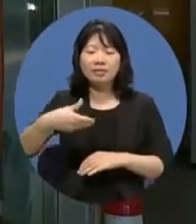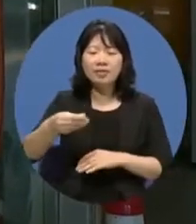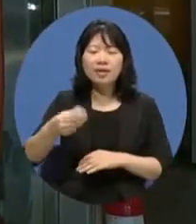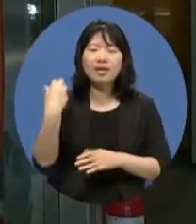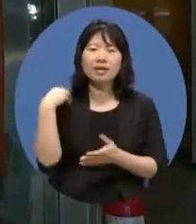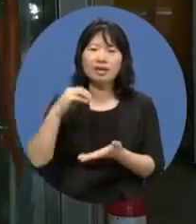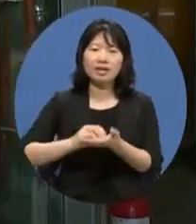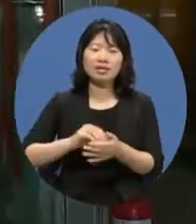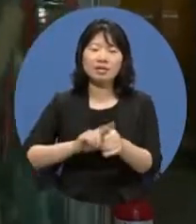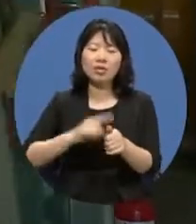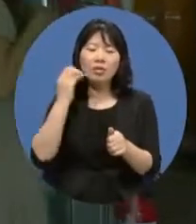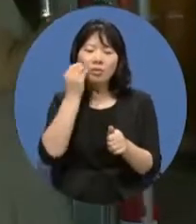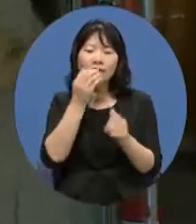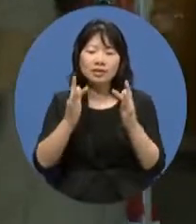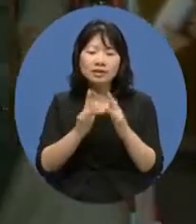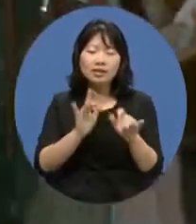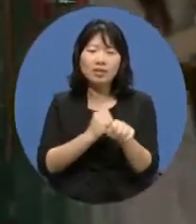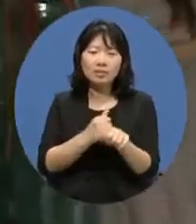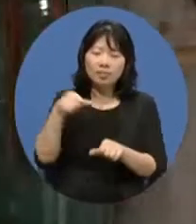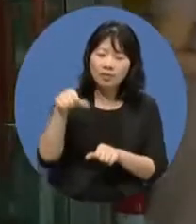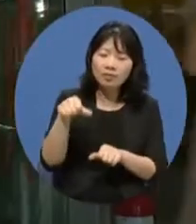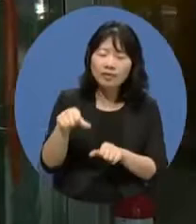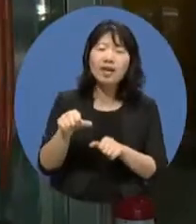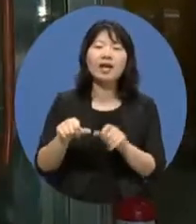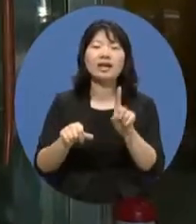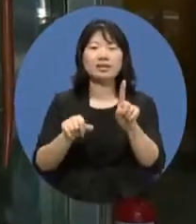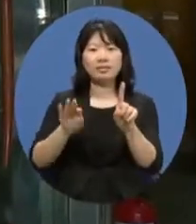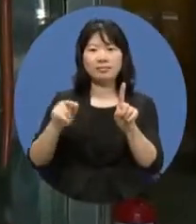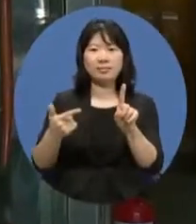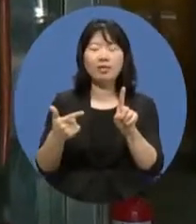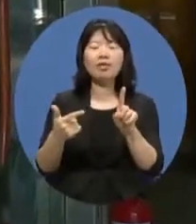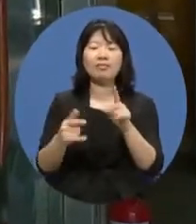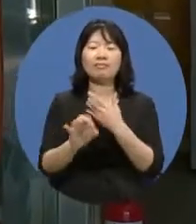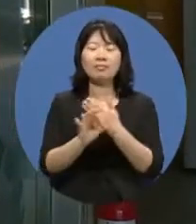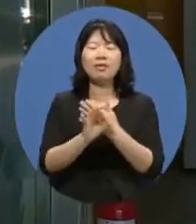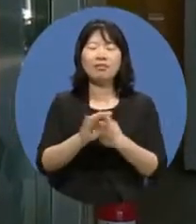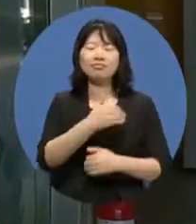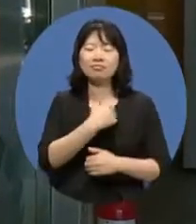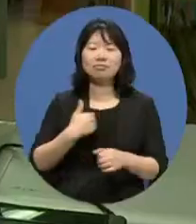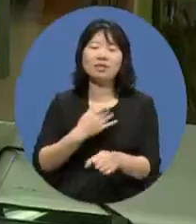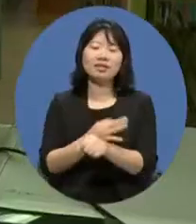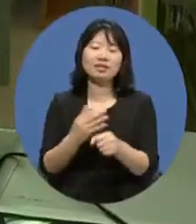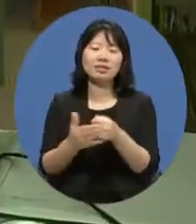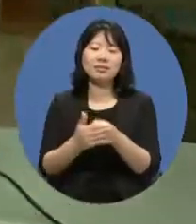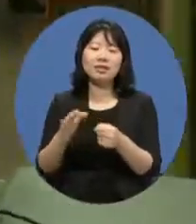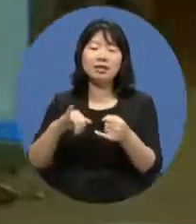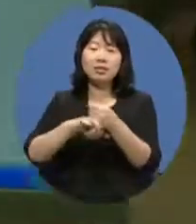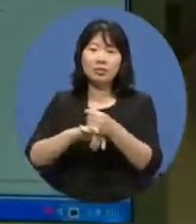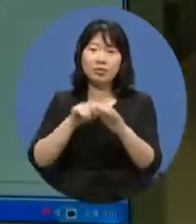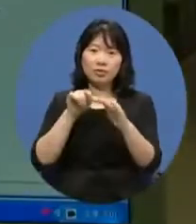처리도 홈페이지에서 버튼 하나 누르시면 가능하시니까요. 꼭 이용 바랍니다.